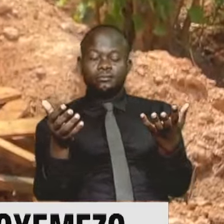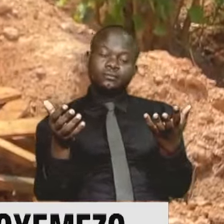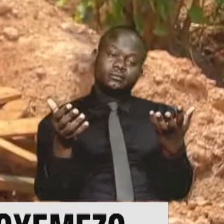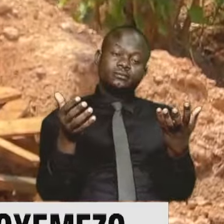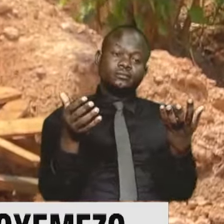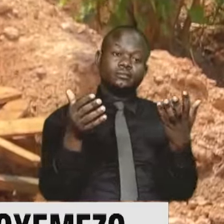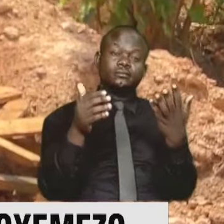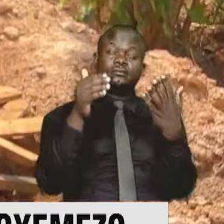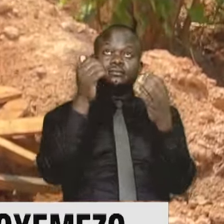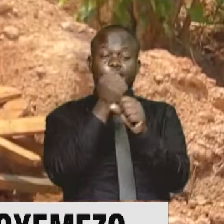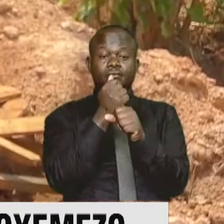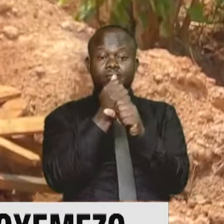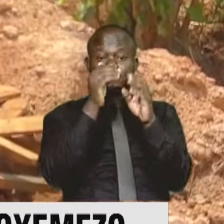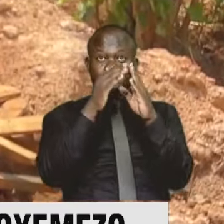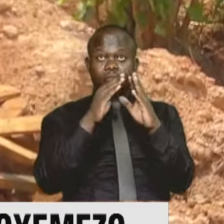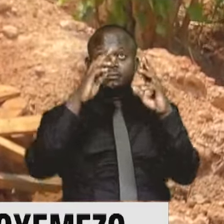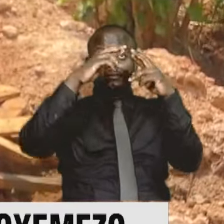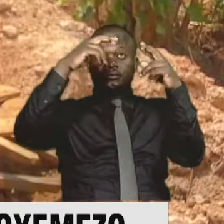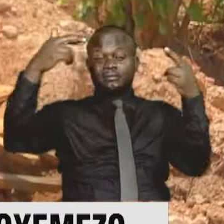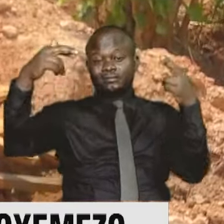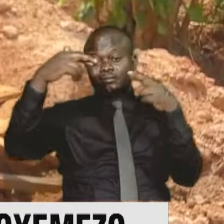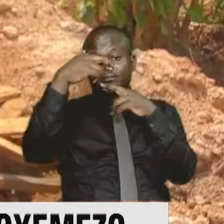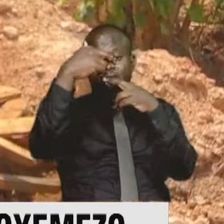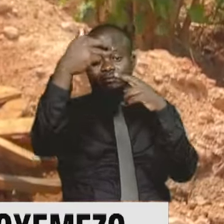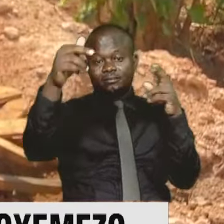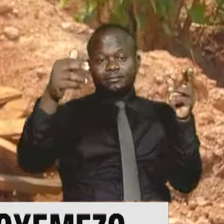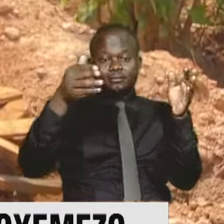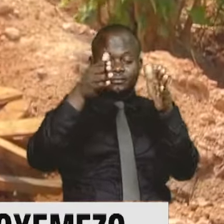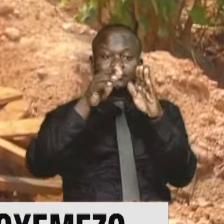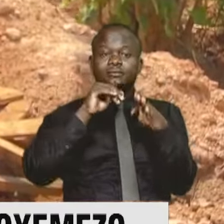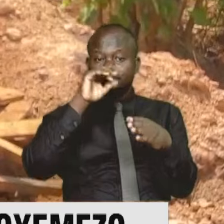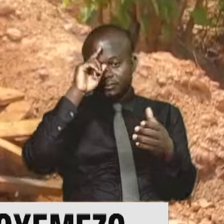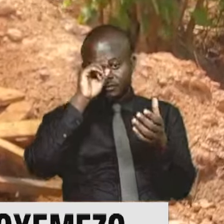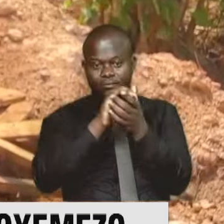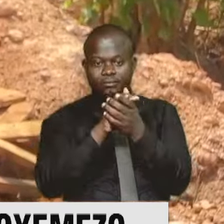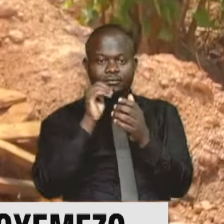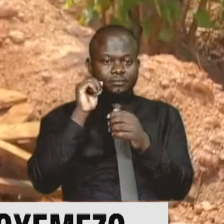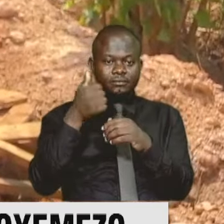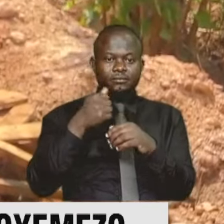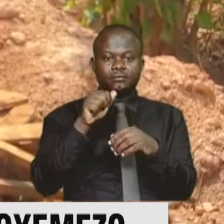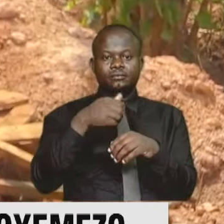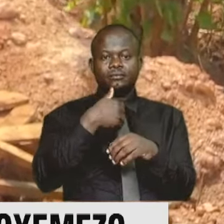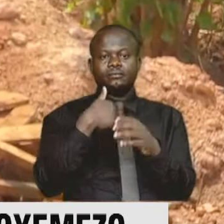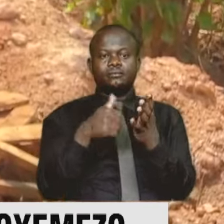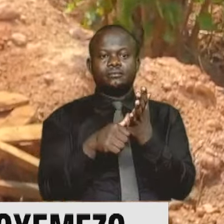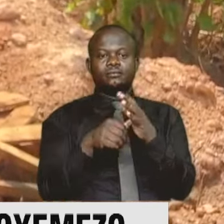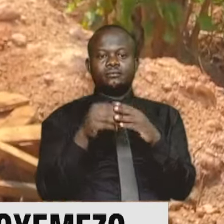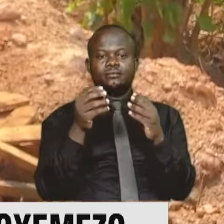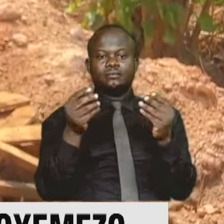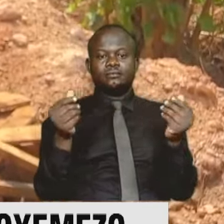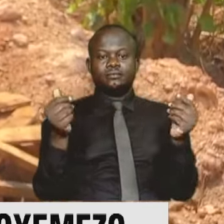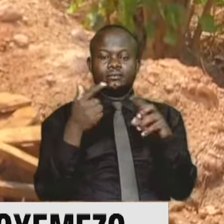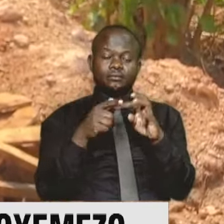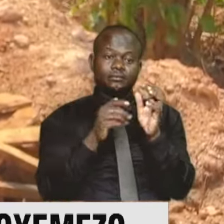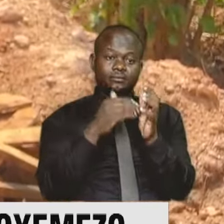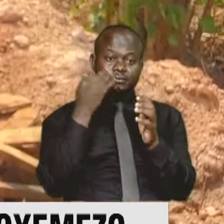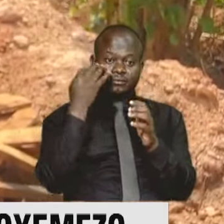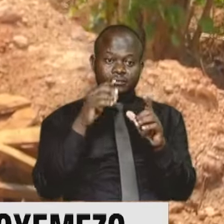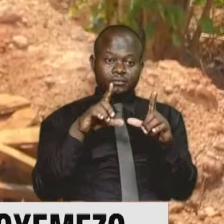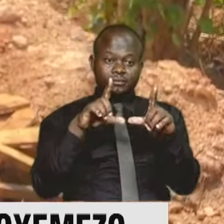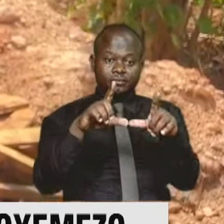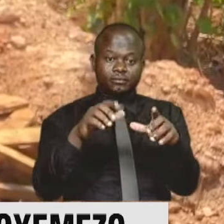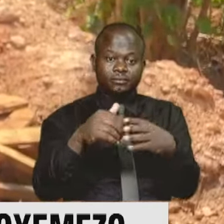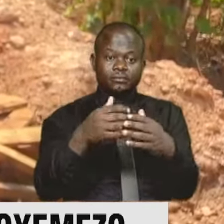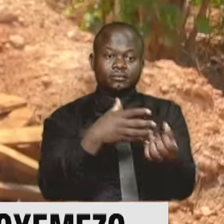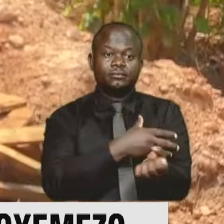akasitara inzu y'umuntu, kandi uwo muntu ushobora kuba utamwizeye neza ejo ashobora kugira ikibazo inzu ikangirika. Akaba afite diporoma afite